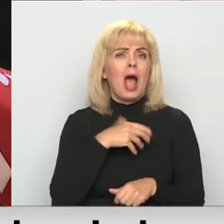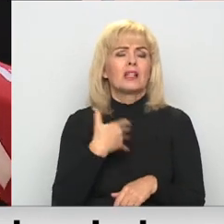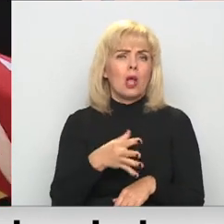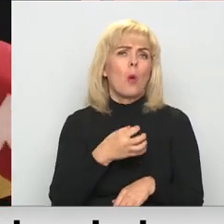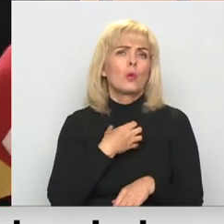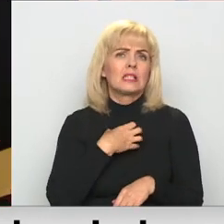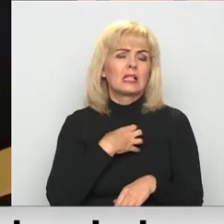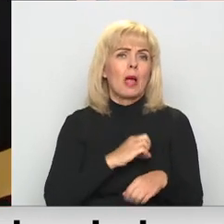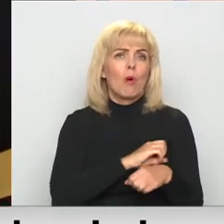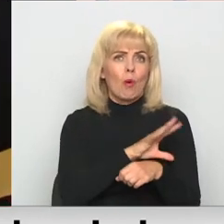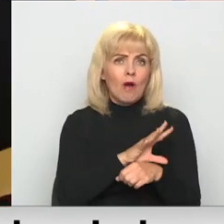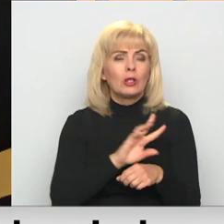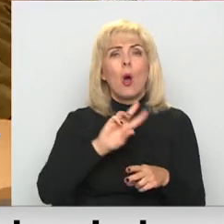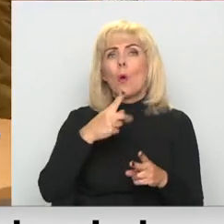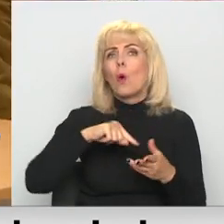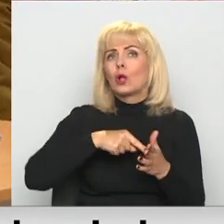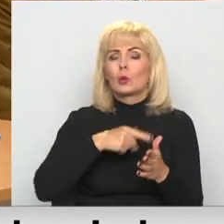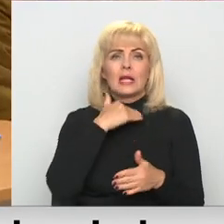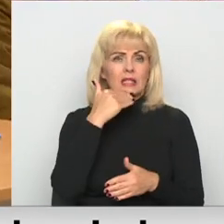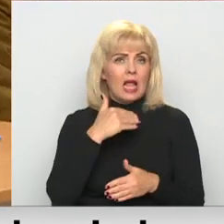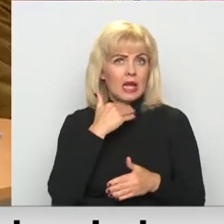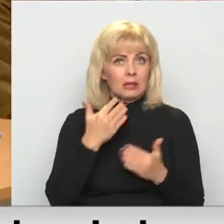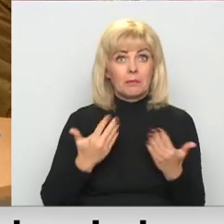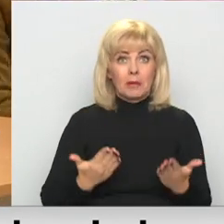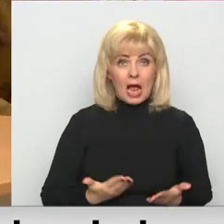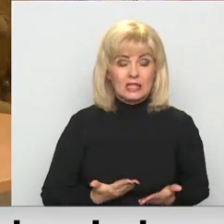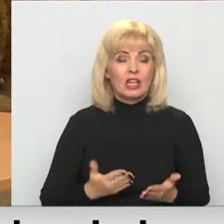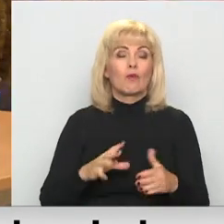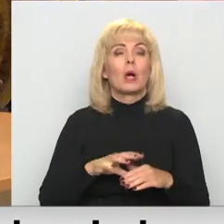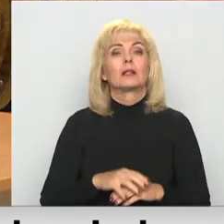otru reizi to negribētu piedzīvot.